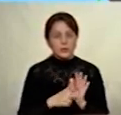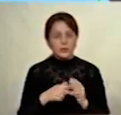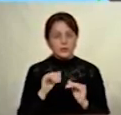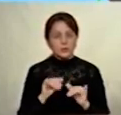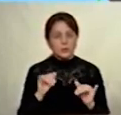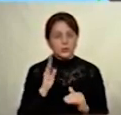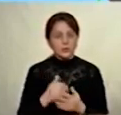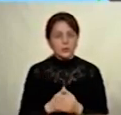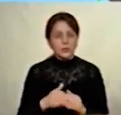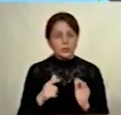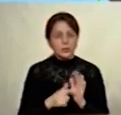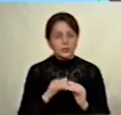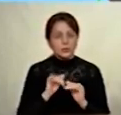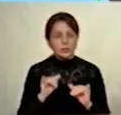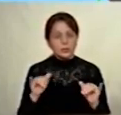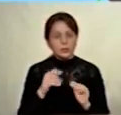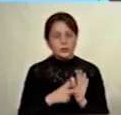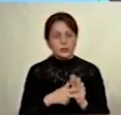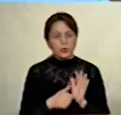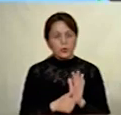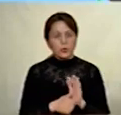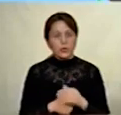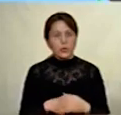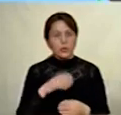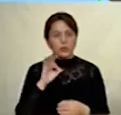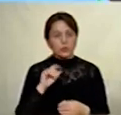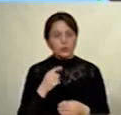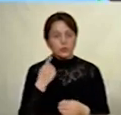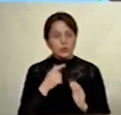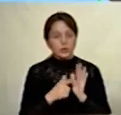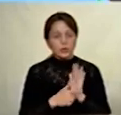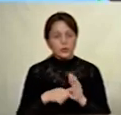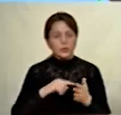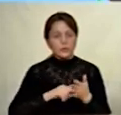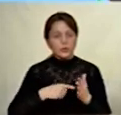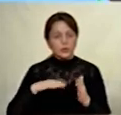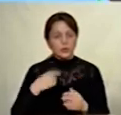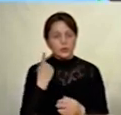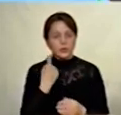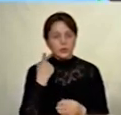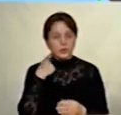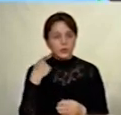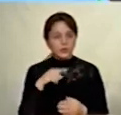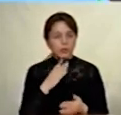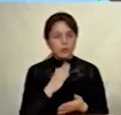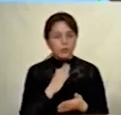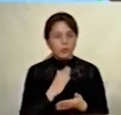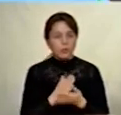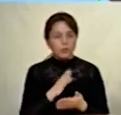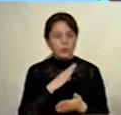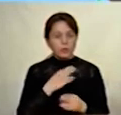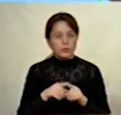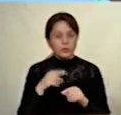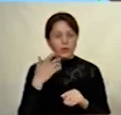olamiz. 7 ni 8 ga ko'paytirsak 56, 0,7 da virguldan keyin bitta raqam borligi uchun biz